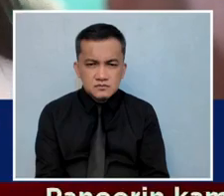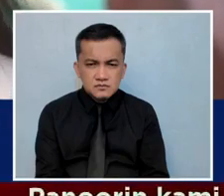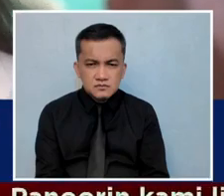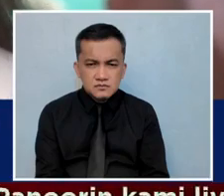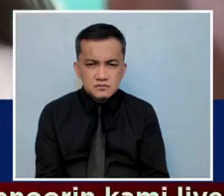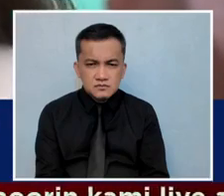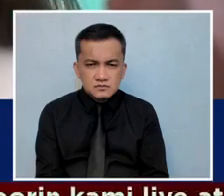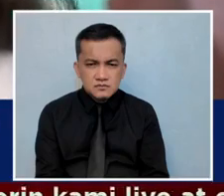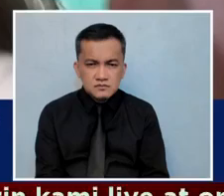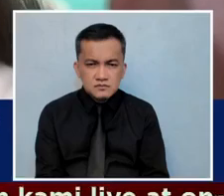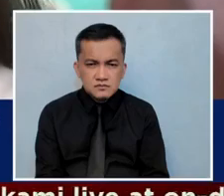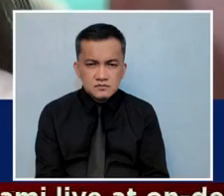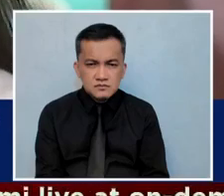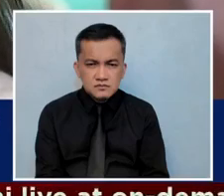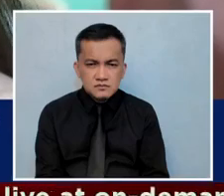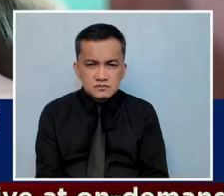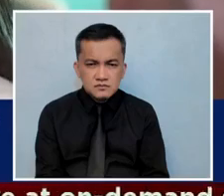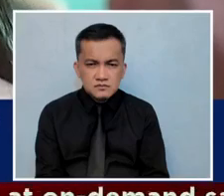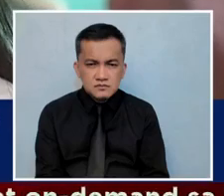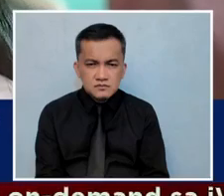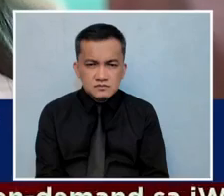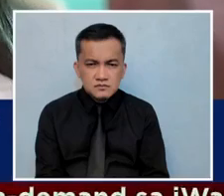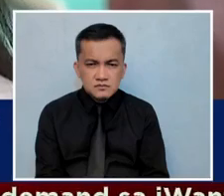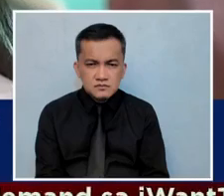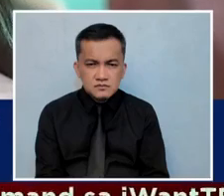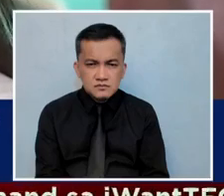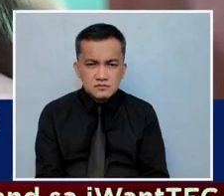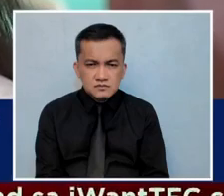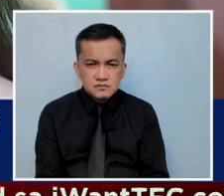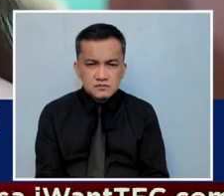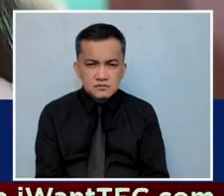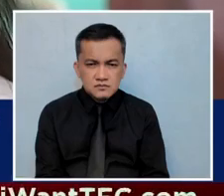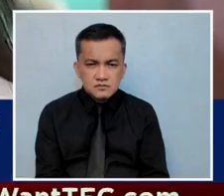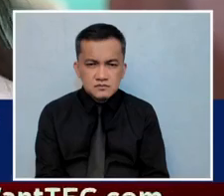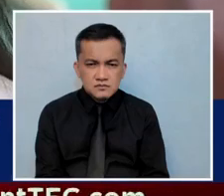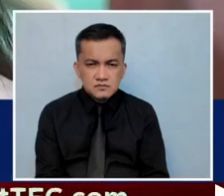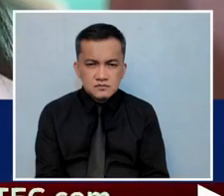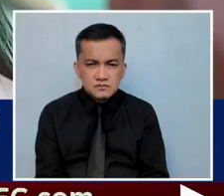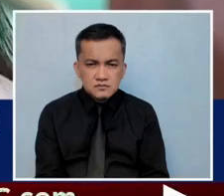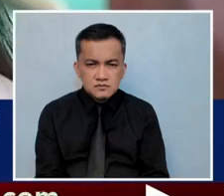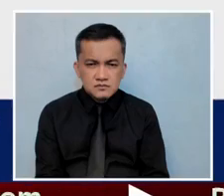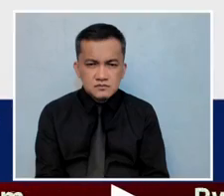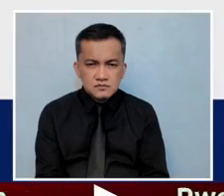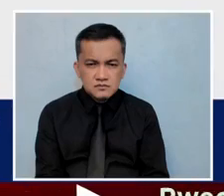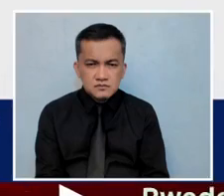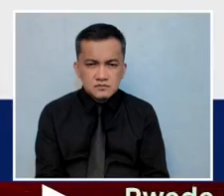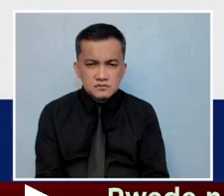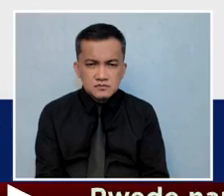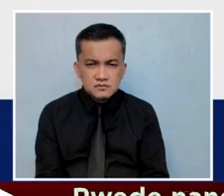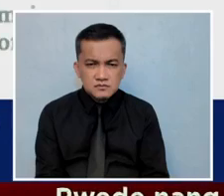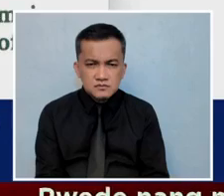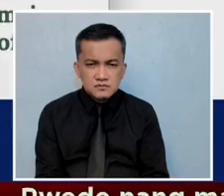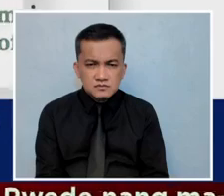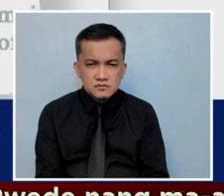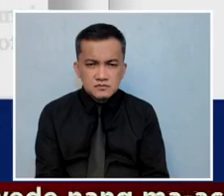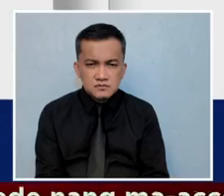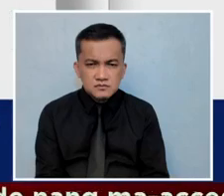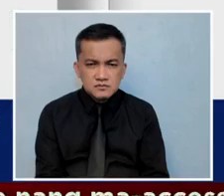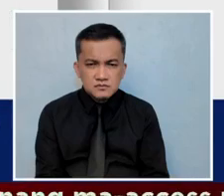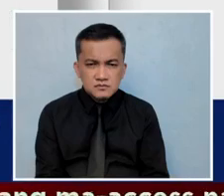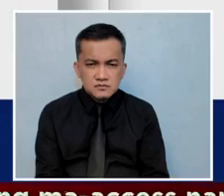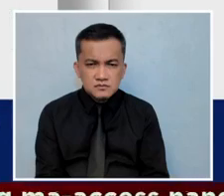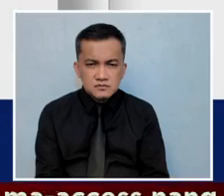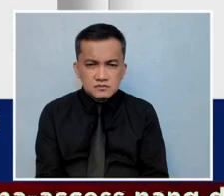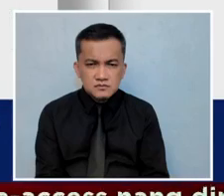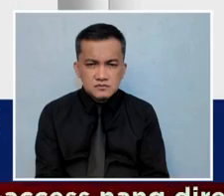COVID. Pero nung na-vaccinate na kami, pero wala naman ganun, hindi na ako masyado natatakot. Ang magandang